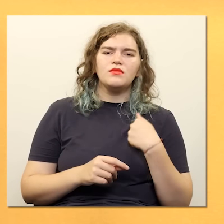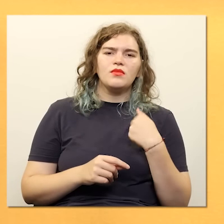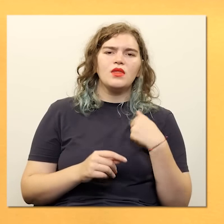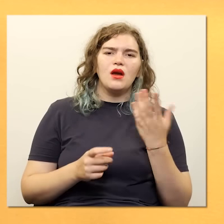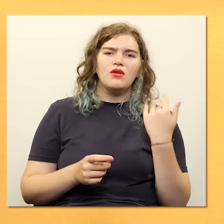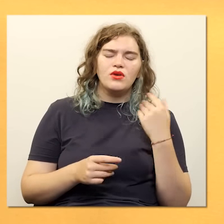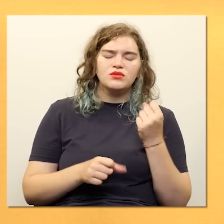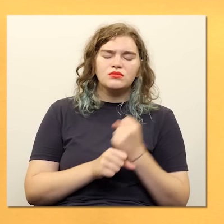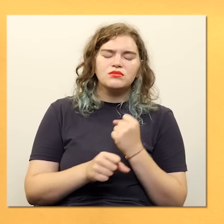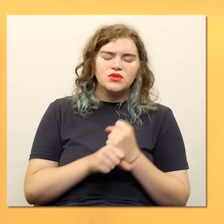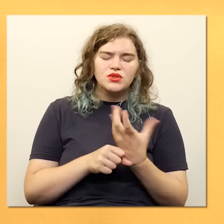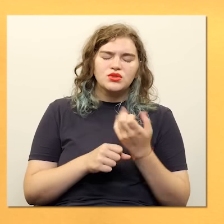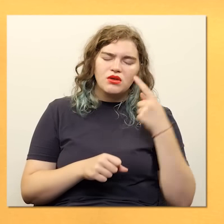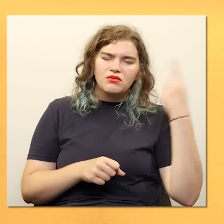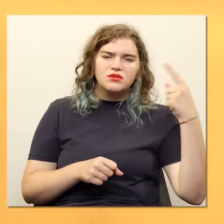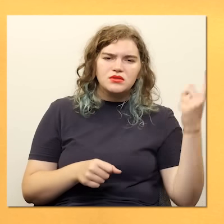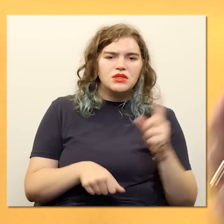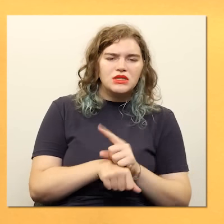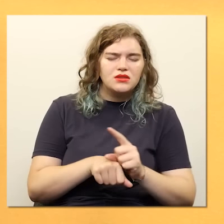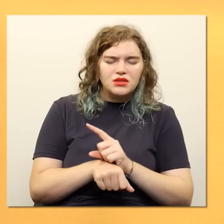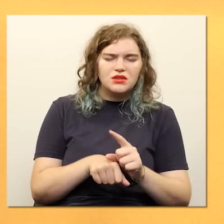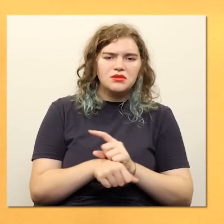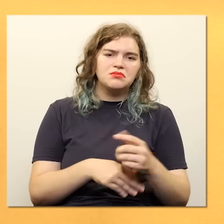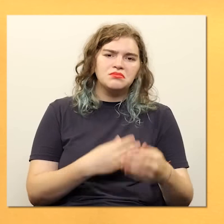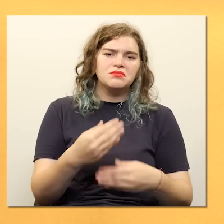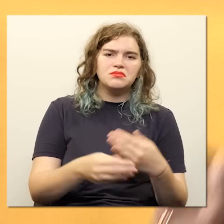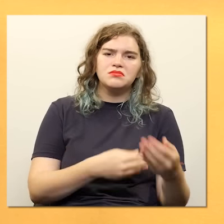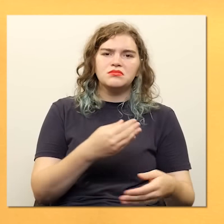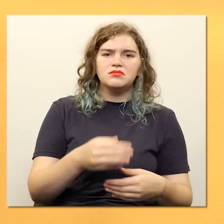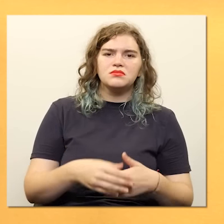Asta a fost lucrarea care am visat-o și a trecut timpul